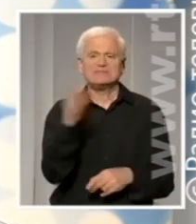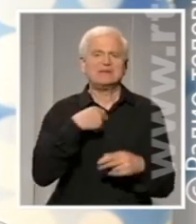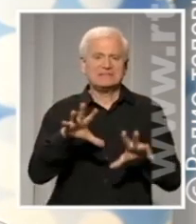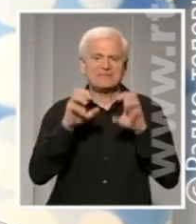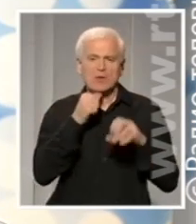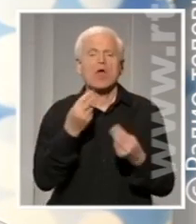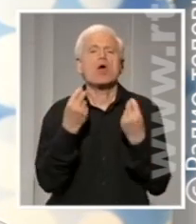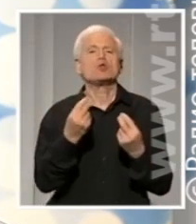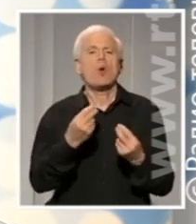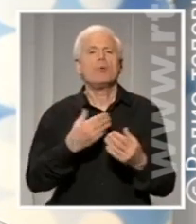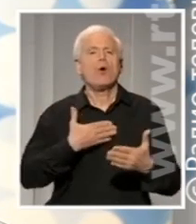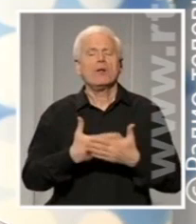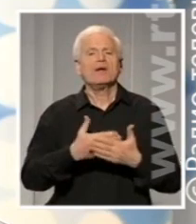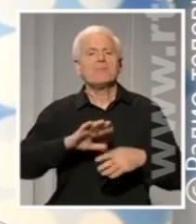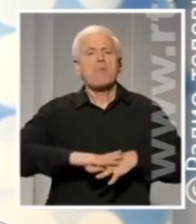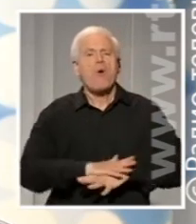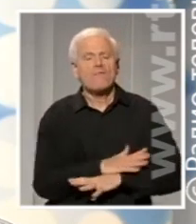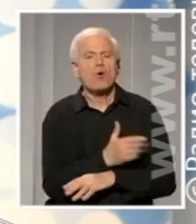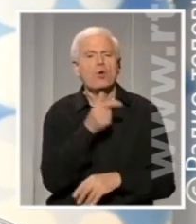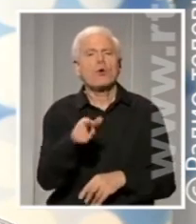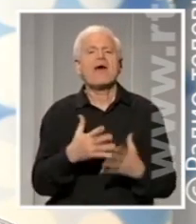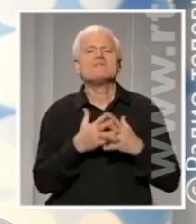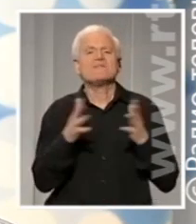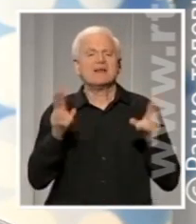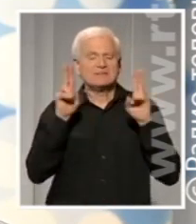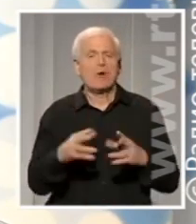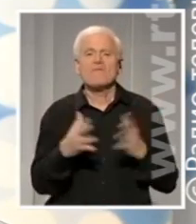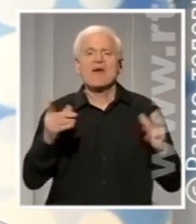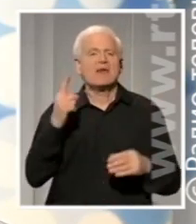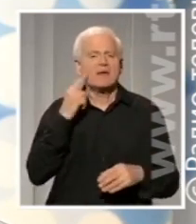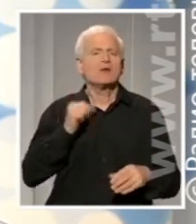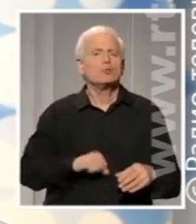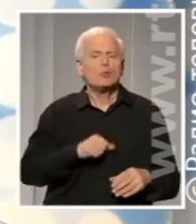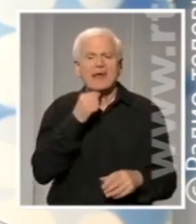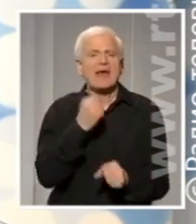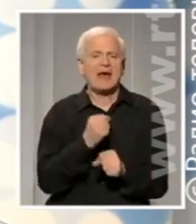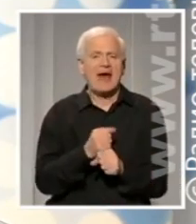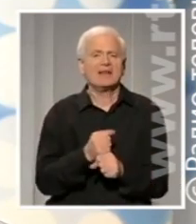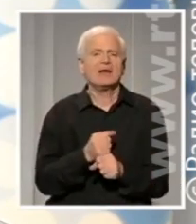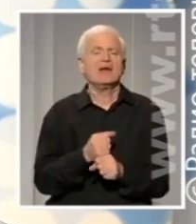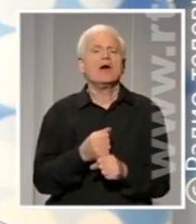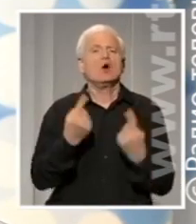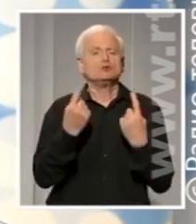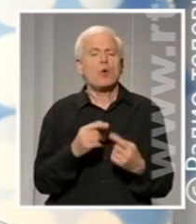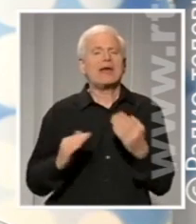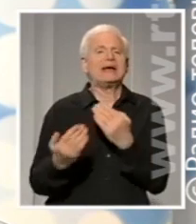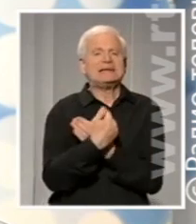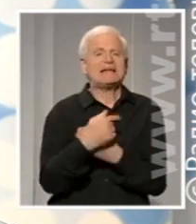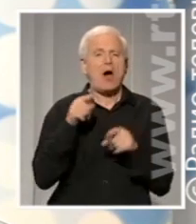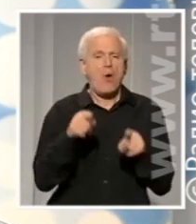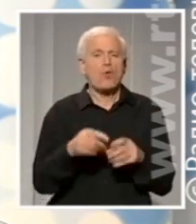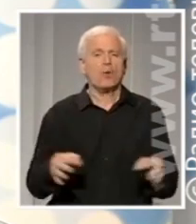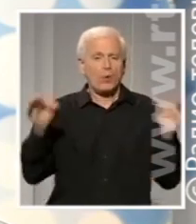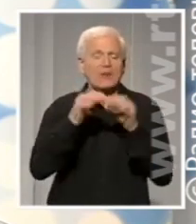da budemo dobronamerni prema ovim programima, jer to je zaista jedan veliki trud i rad stoji iza toga. I da je ono